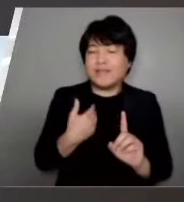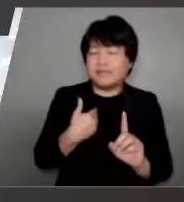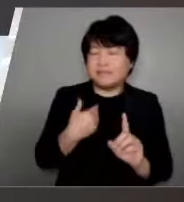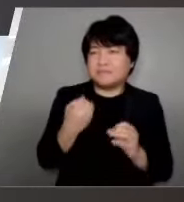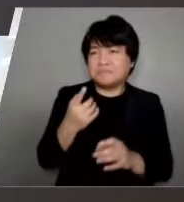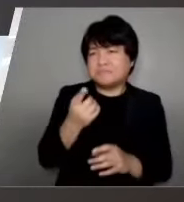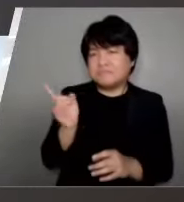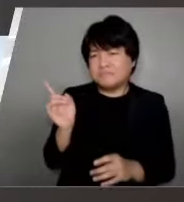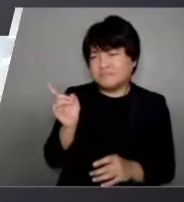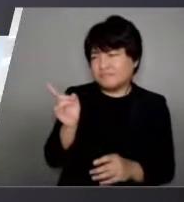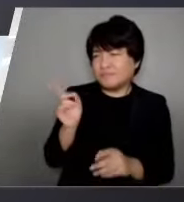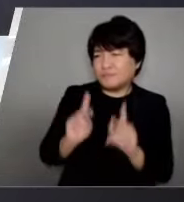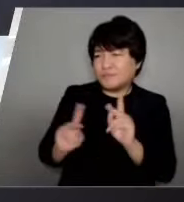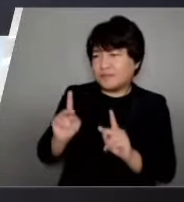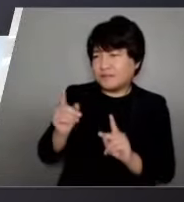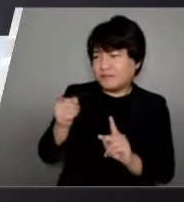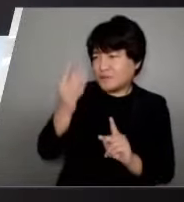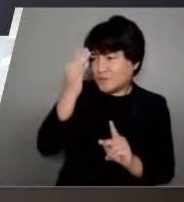pero bakit hindi?